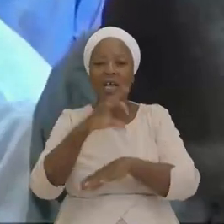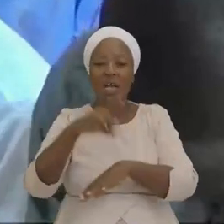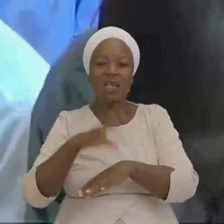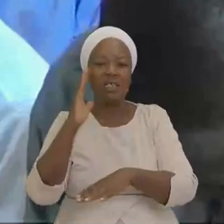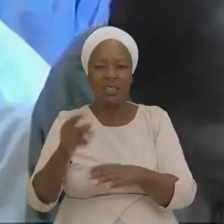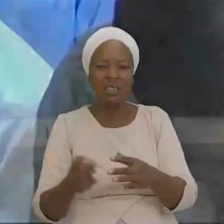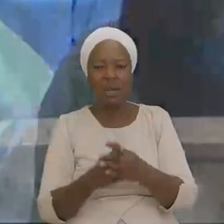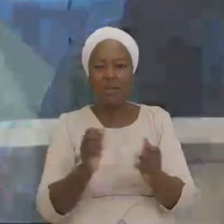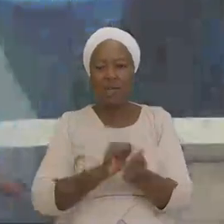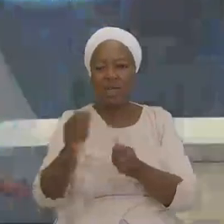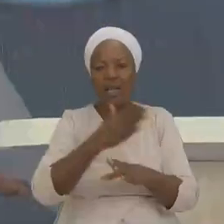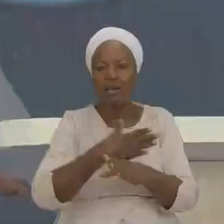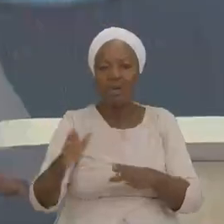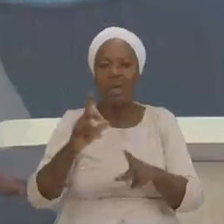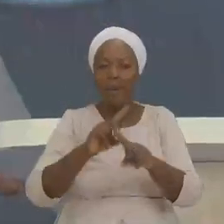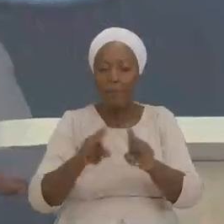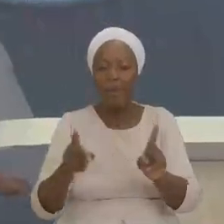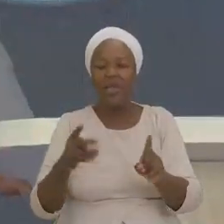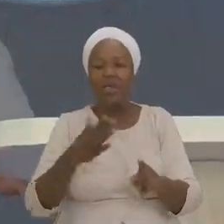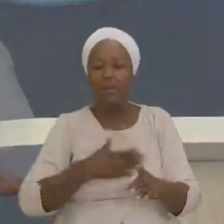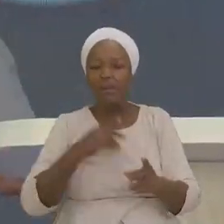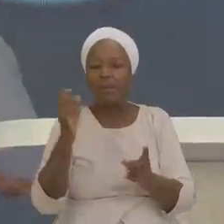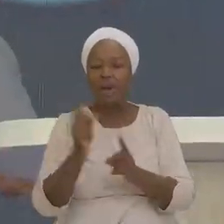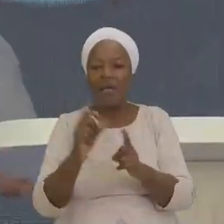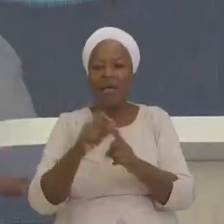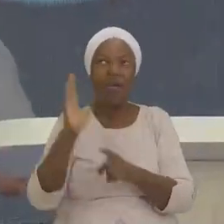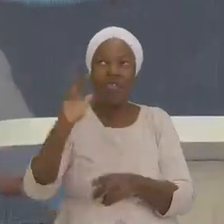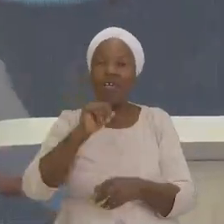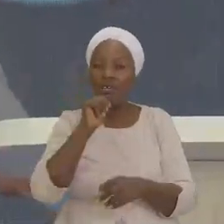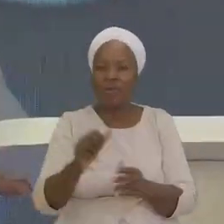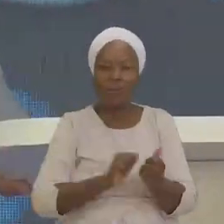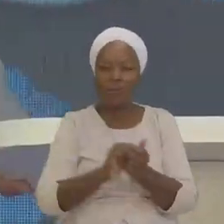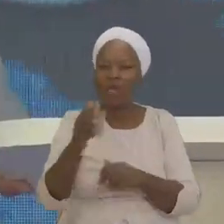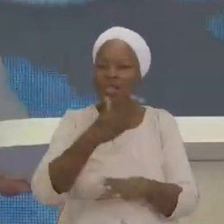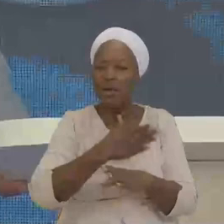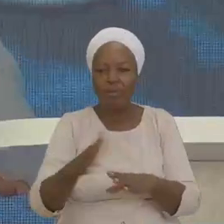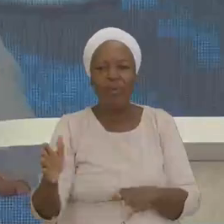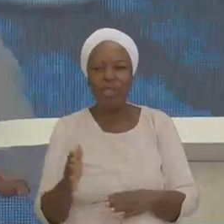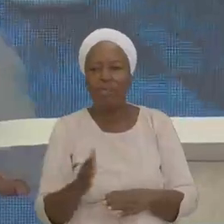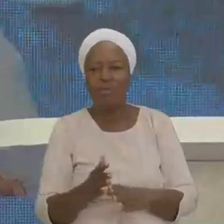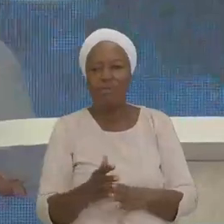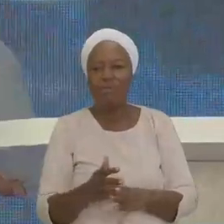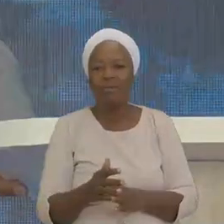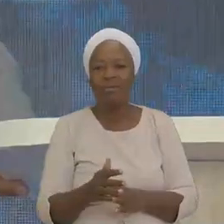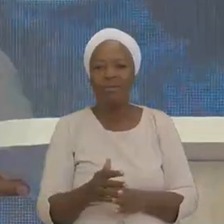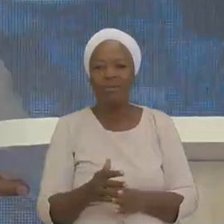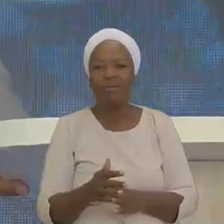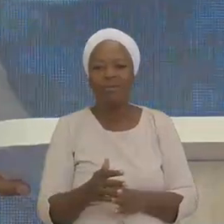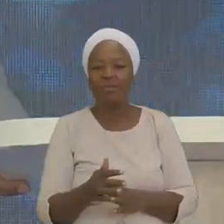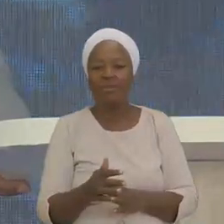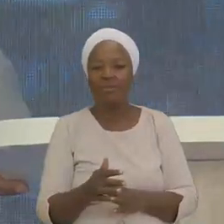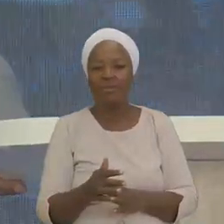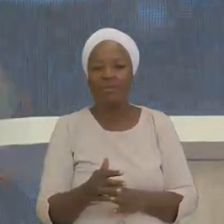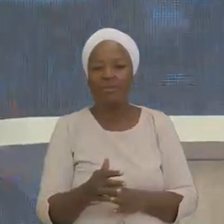dit, le ciel et la terre passeront, disparaîtront, mais mes paroles ne